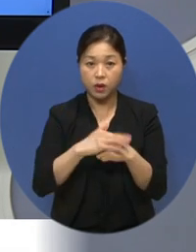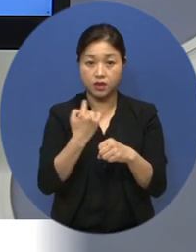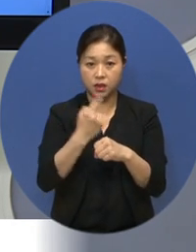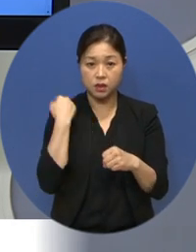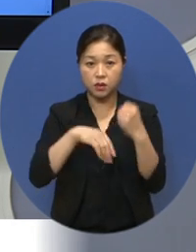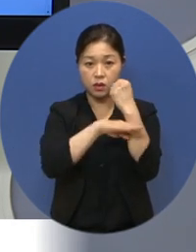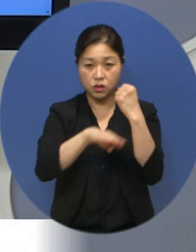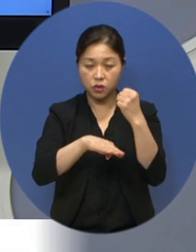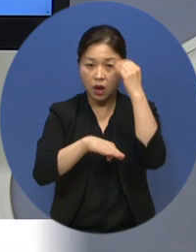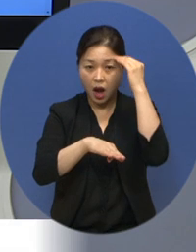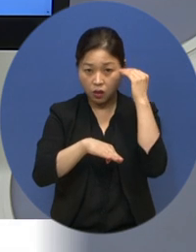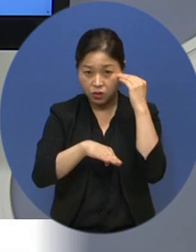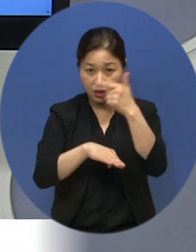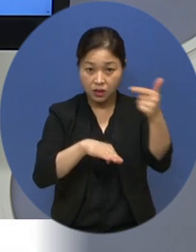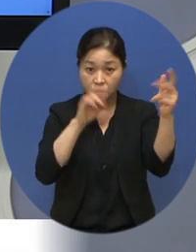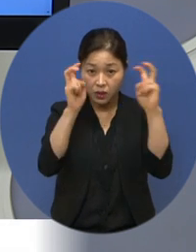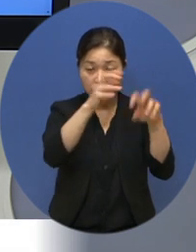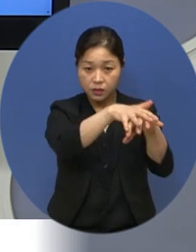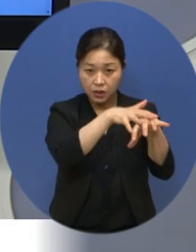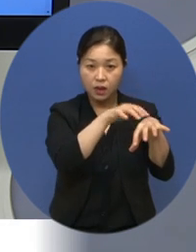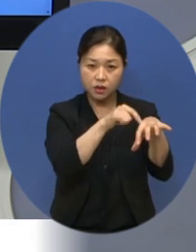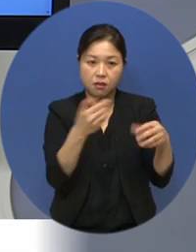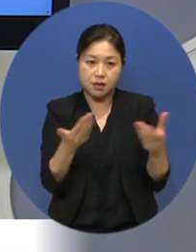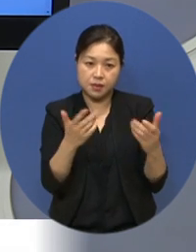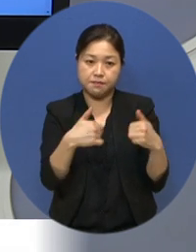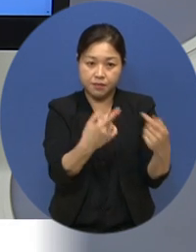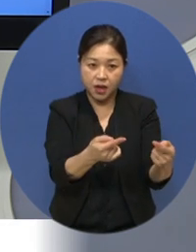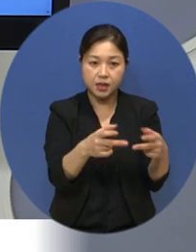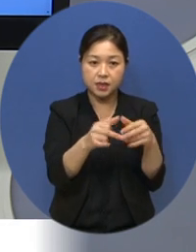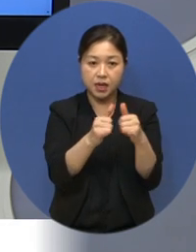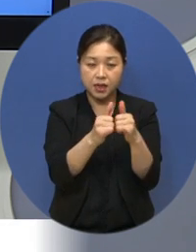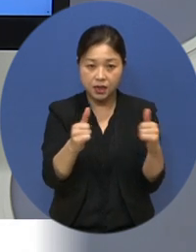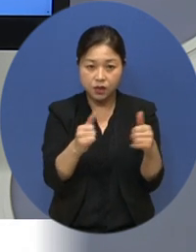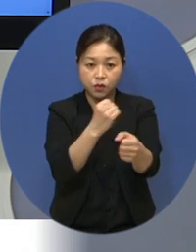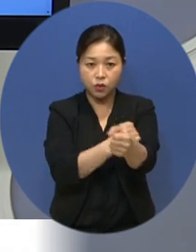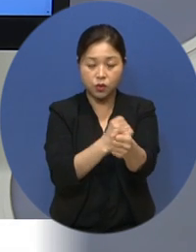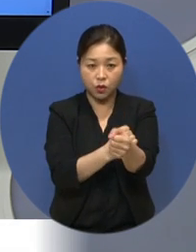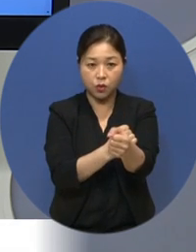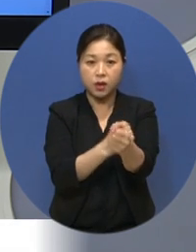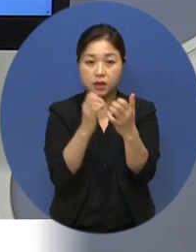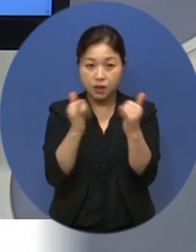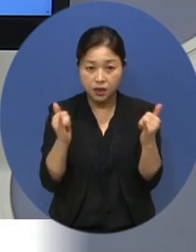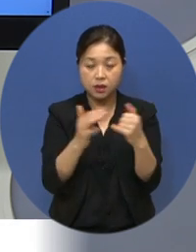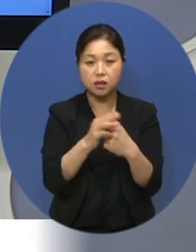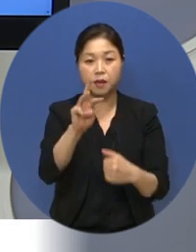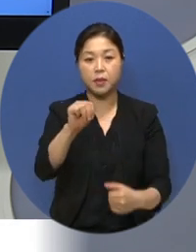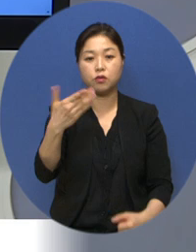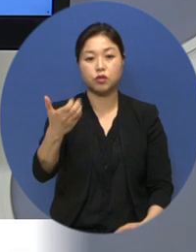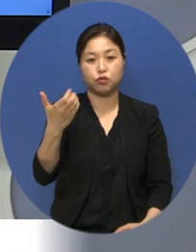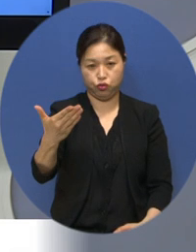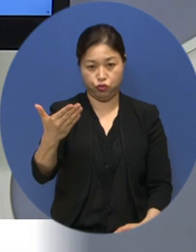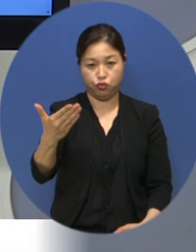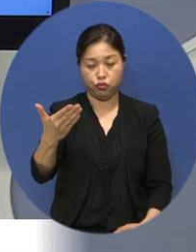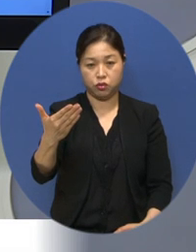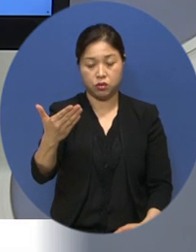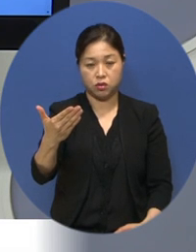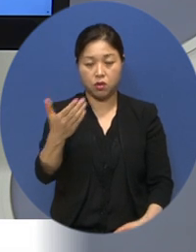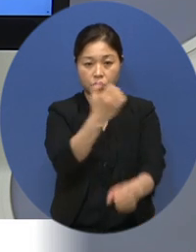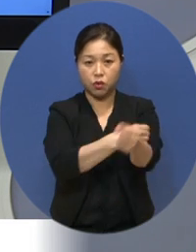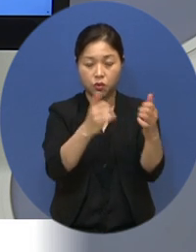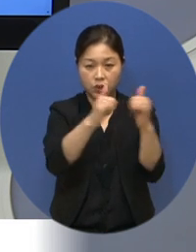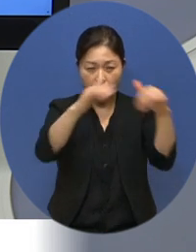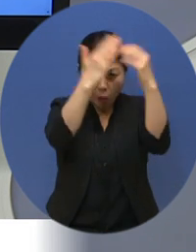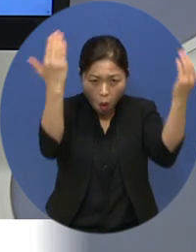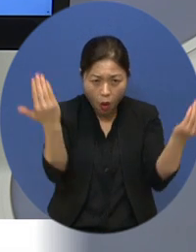상위 대기업집단 에서 근무하는 장애인 노동자 는 3만 99 명으로 전체 노동자